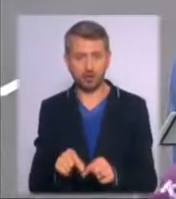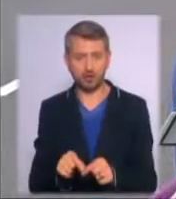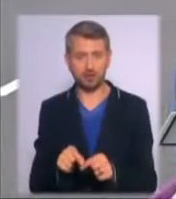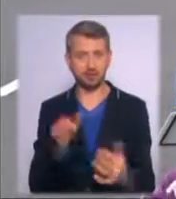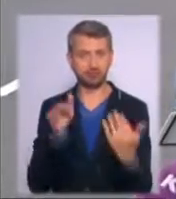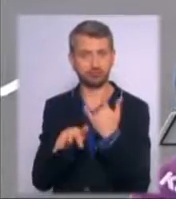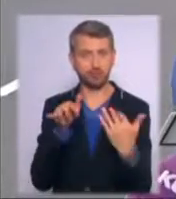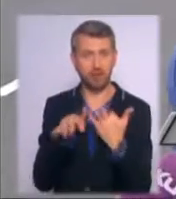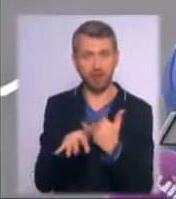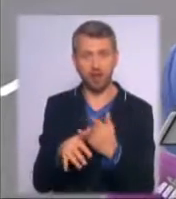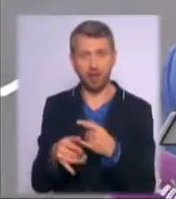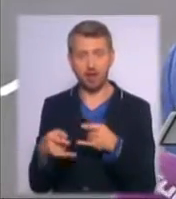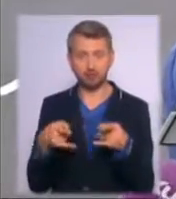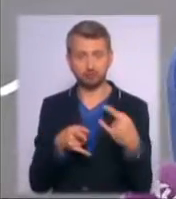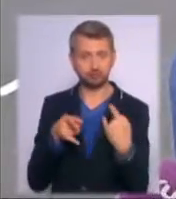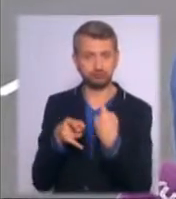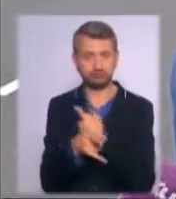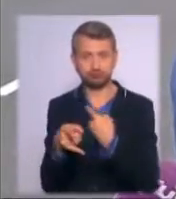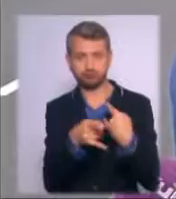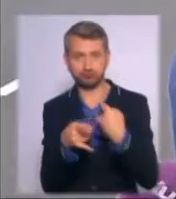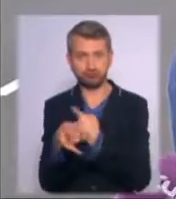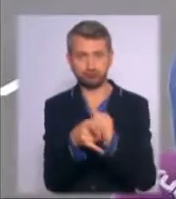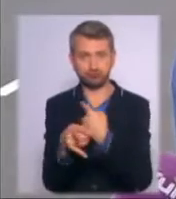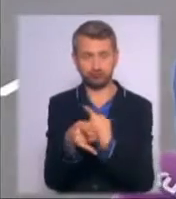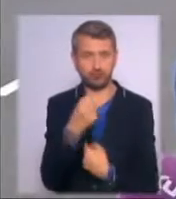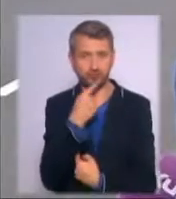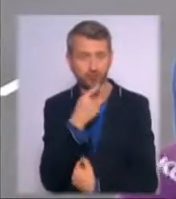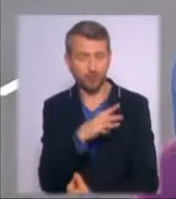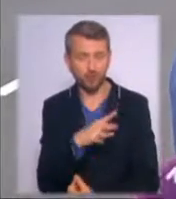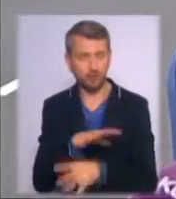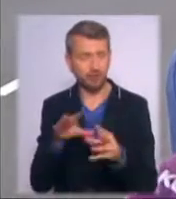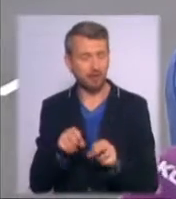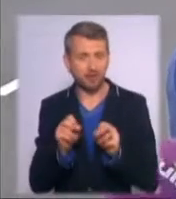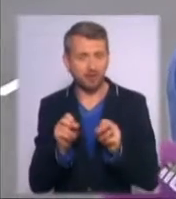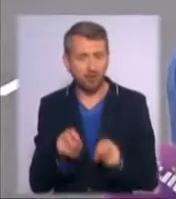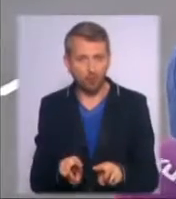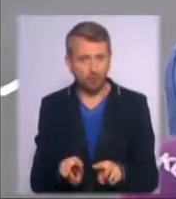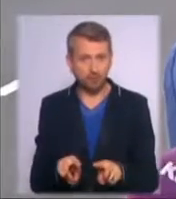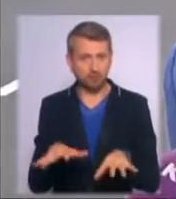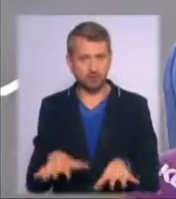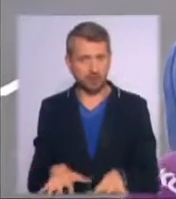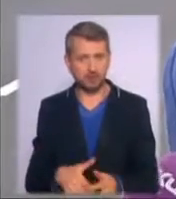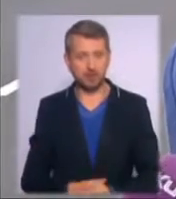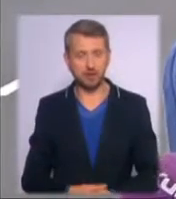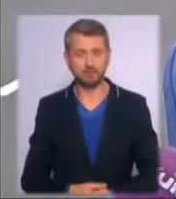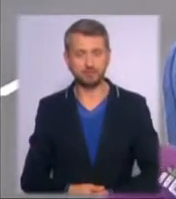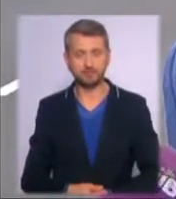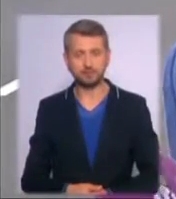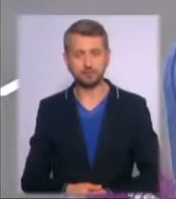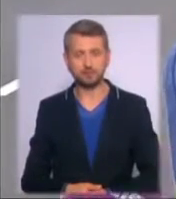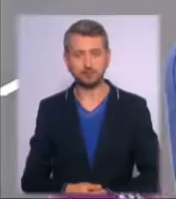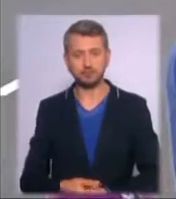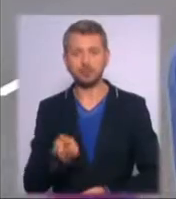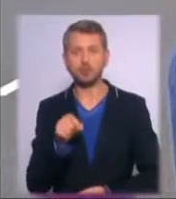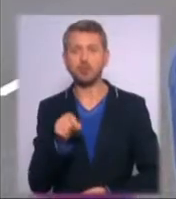друг друга пропускали, одна на низ, друга наверх. Взагалі-то ризиковий участок дороги. Тому там